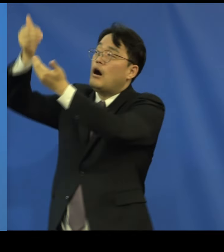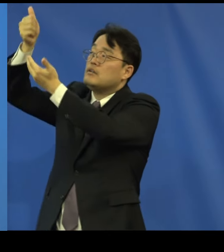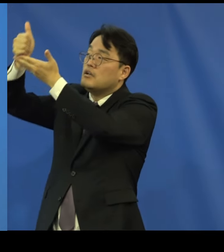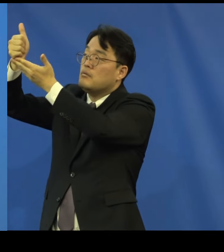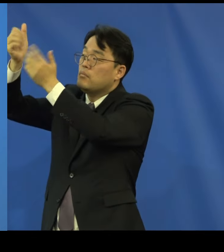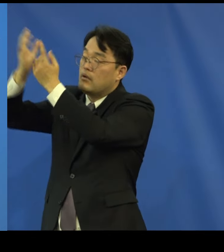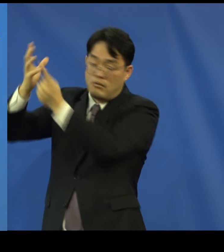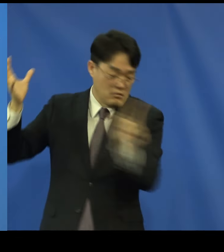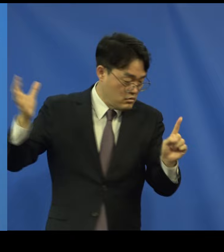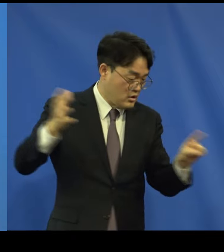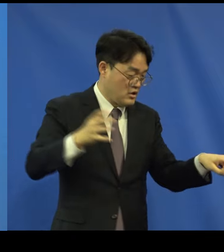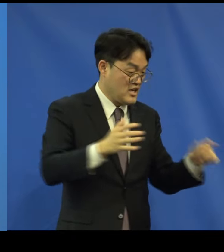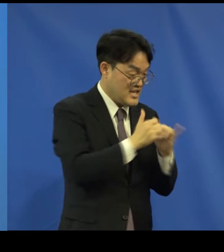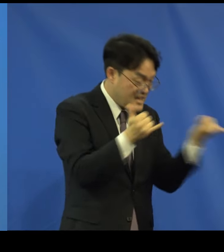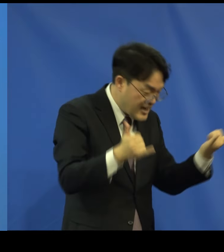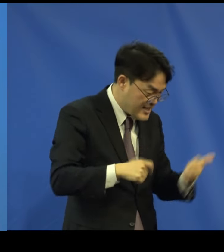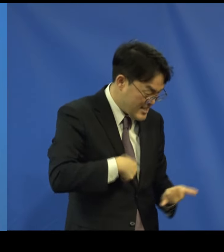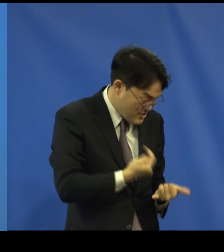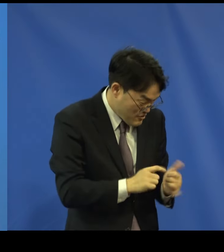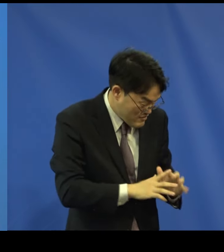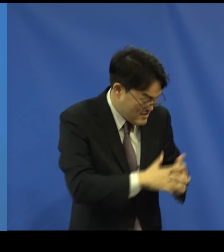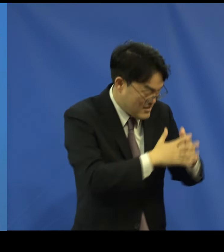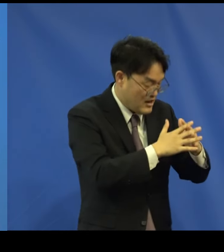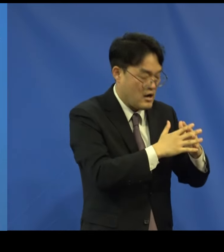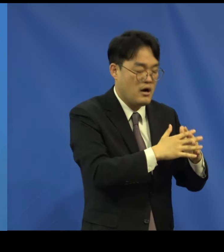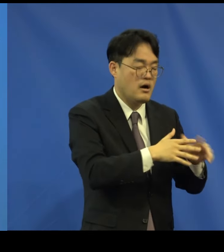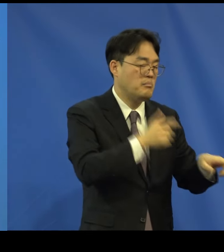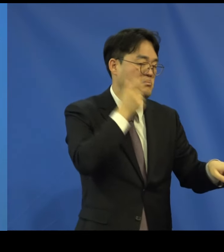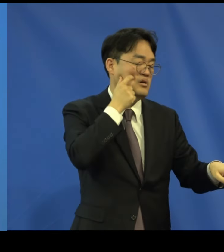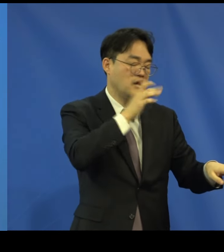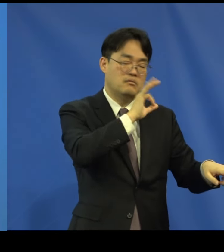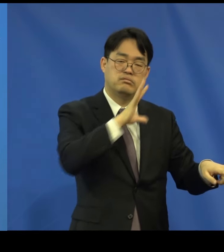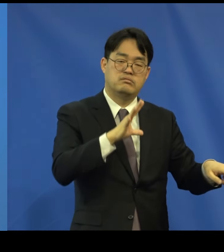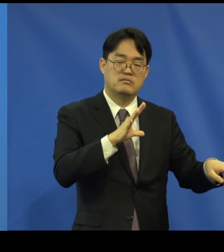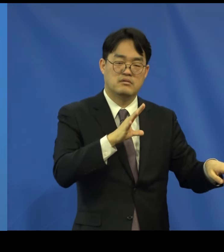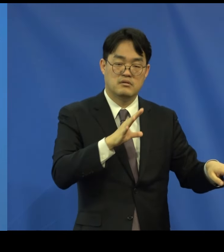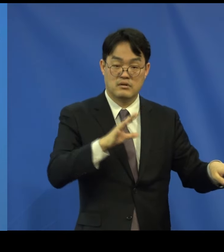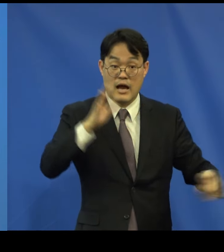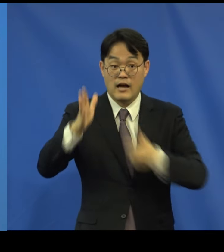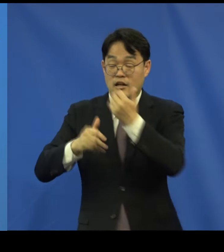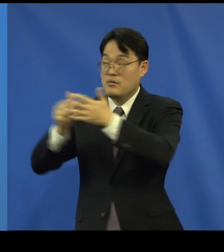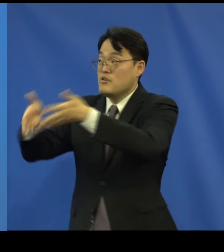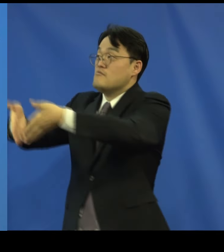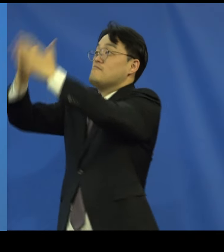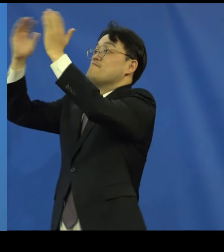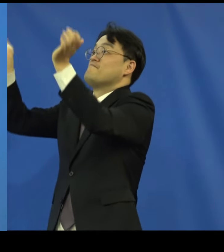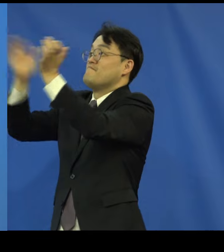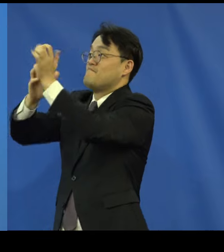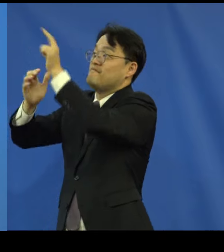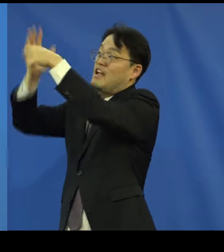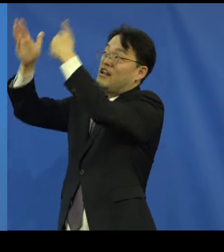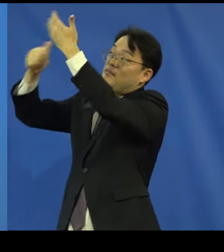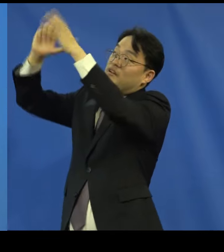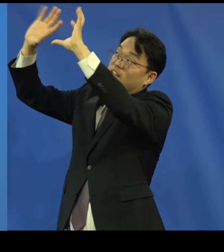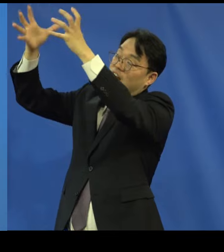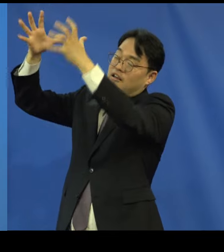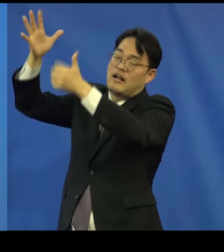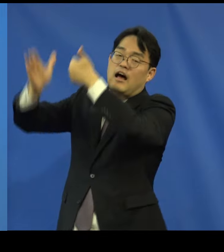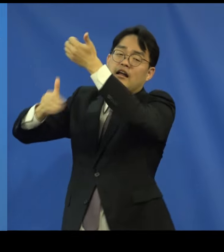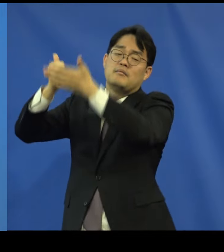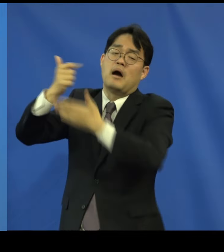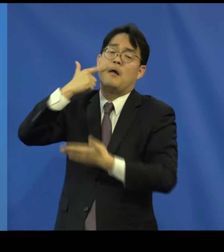하나님만이 완전한 집을 지으십니다. 우리의 인생의 여정의 끝에 준비된 하나님의 나라에서 아버지와 함께 영원히 사는